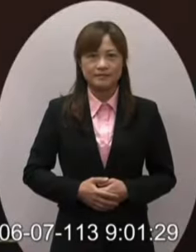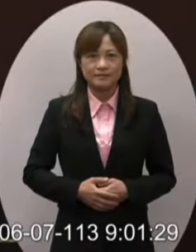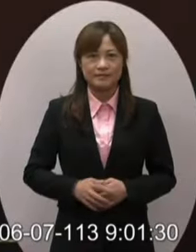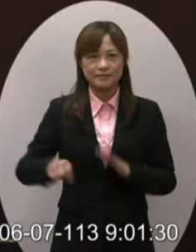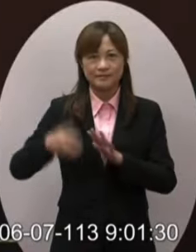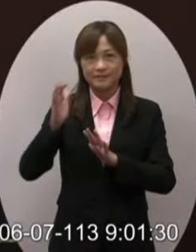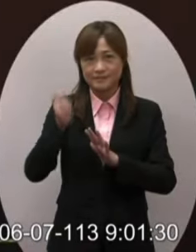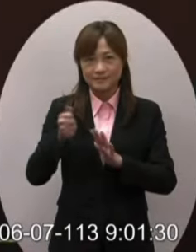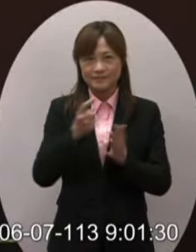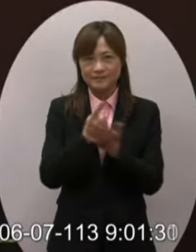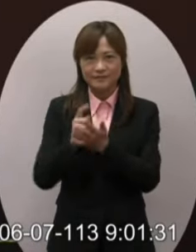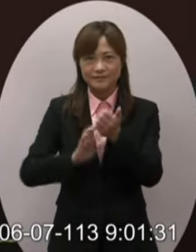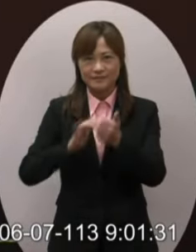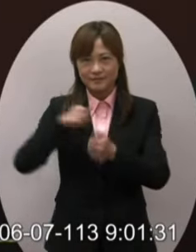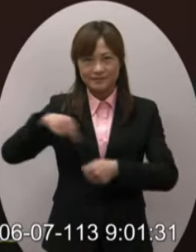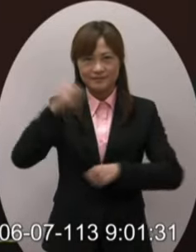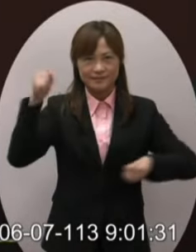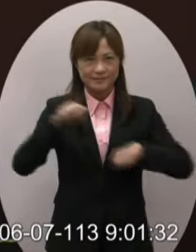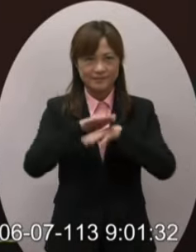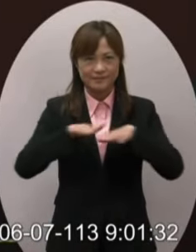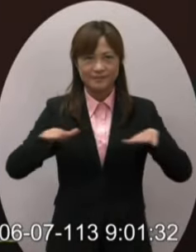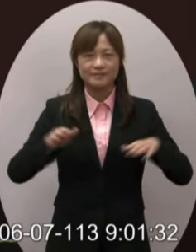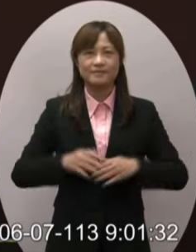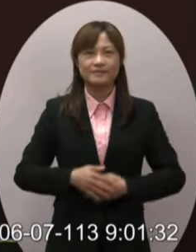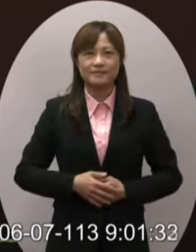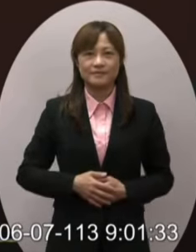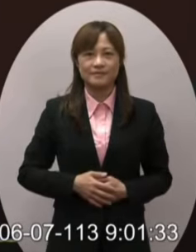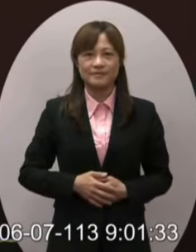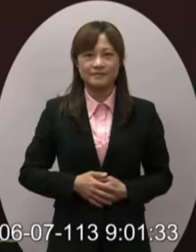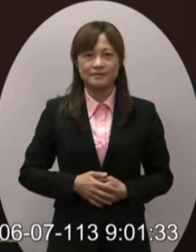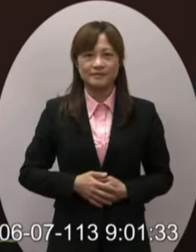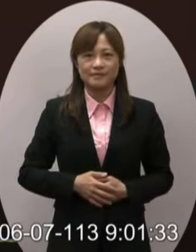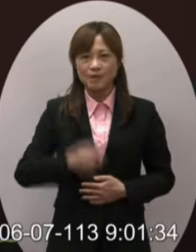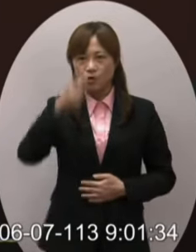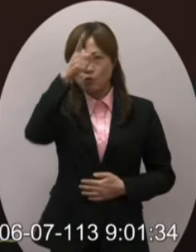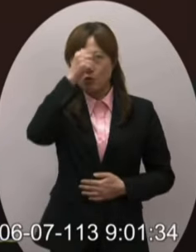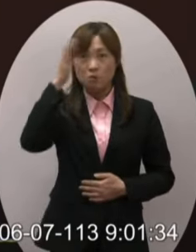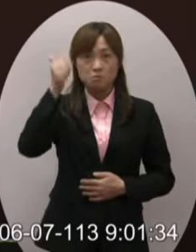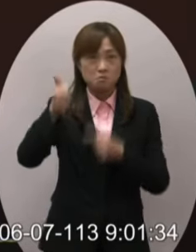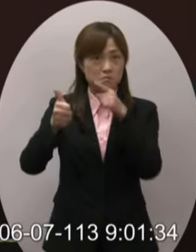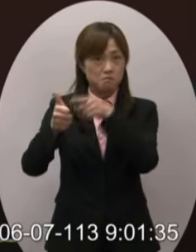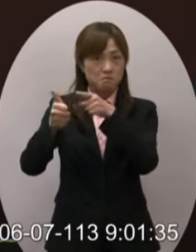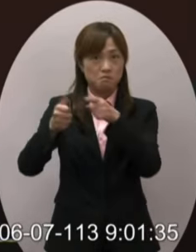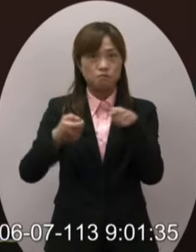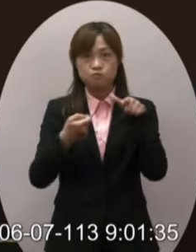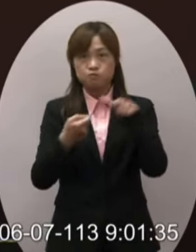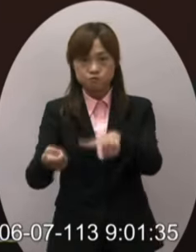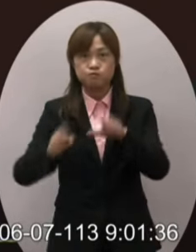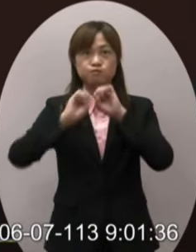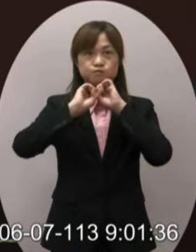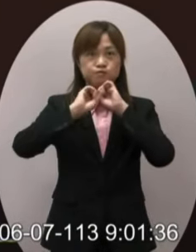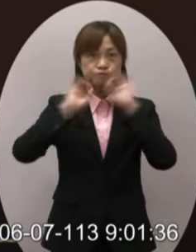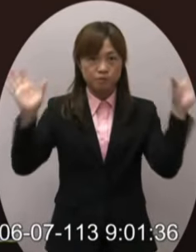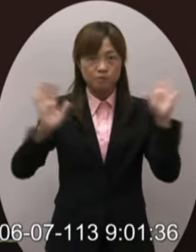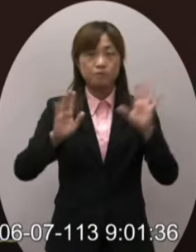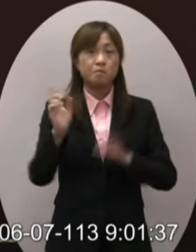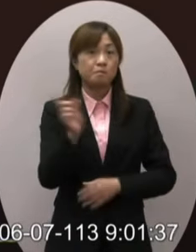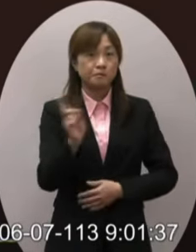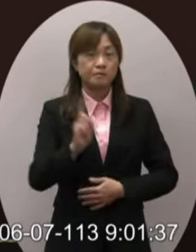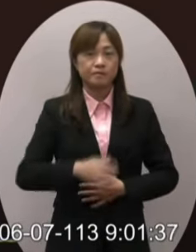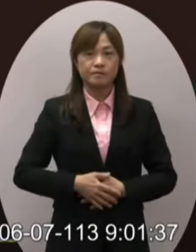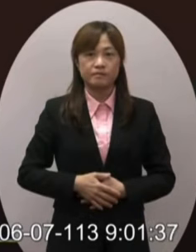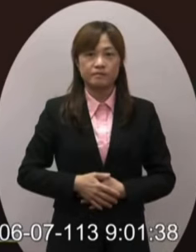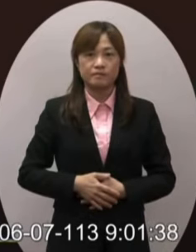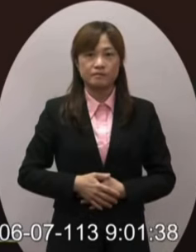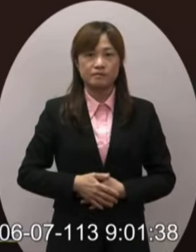院长，各位委员，大家早安。那黄仁勋公开在电视媒体上呼吁说